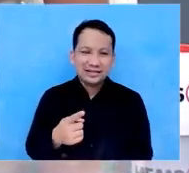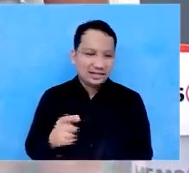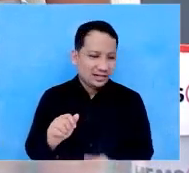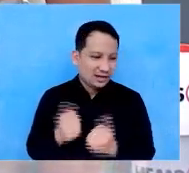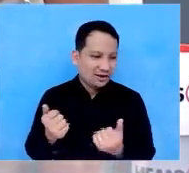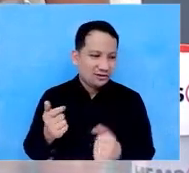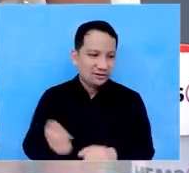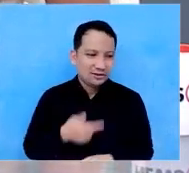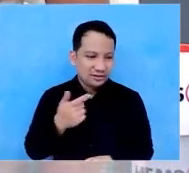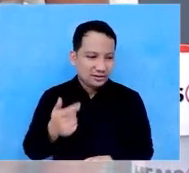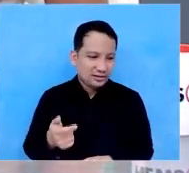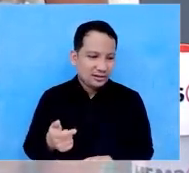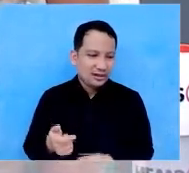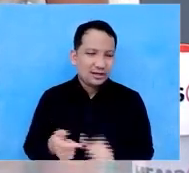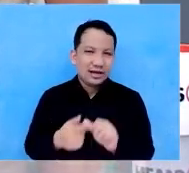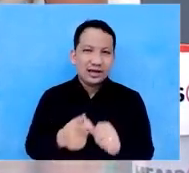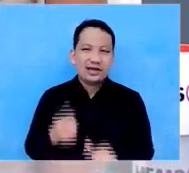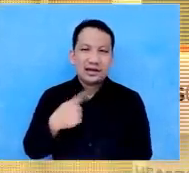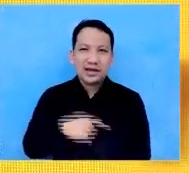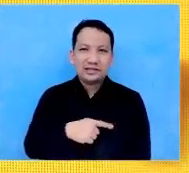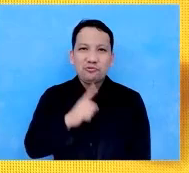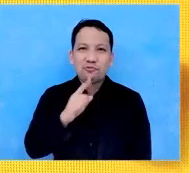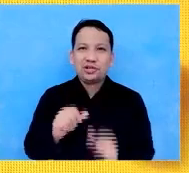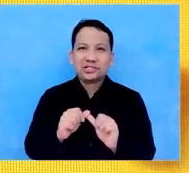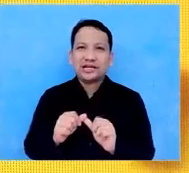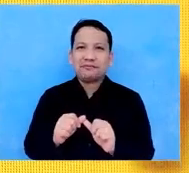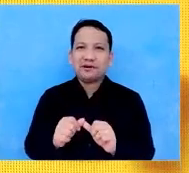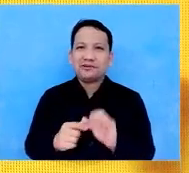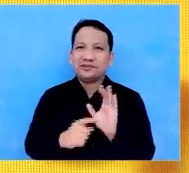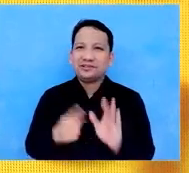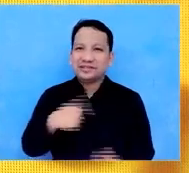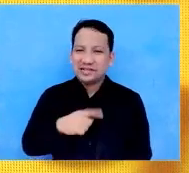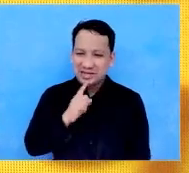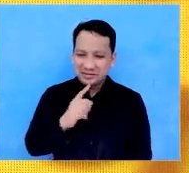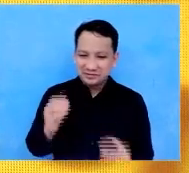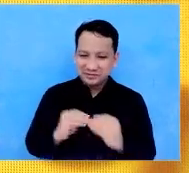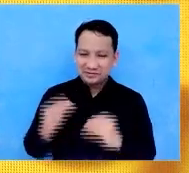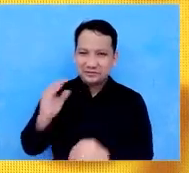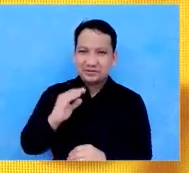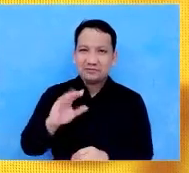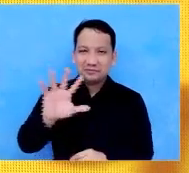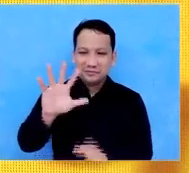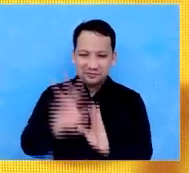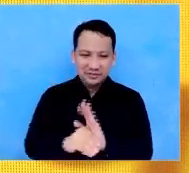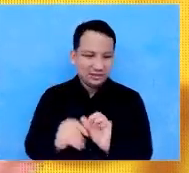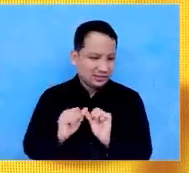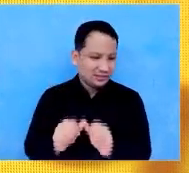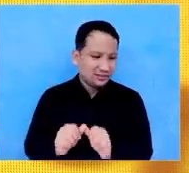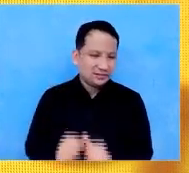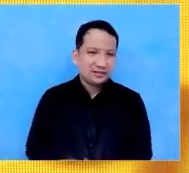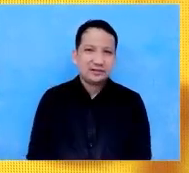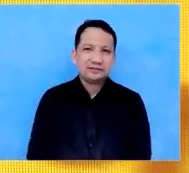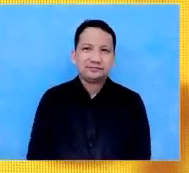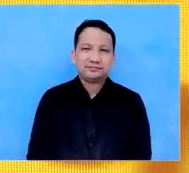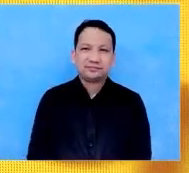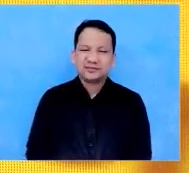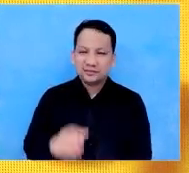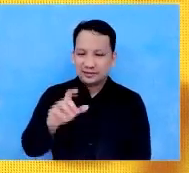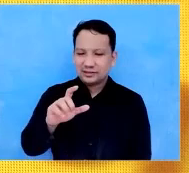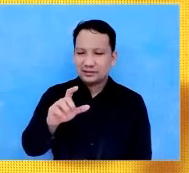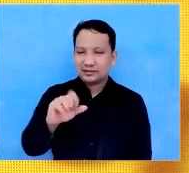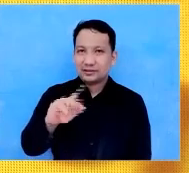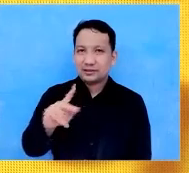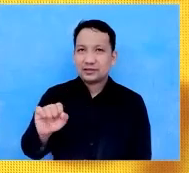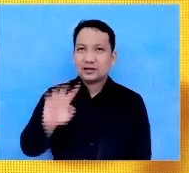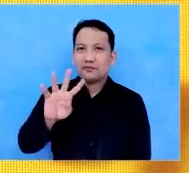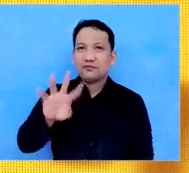katagal yung proseso para sa'yo? Actually, depende. Pag nasa flow ka, fast as 5 minutes, may song kayo. 5 minutes? Itong sa beat na to, it took me